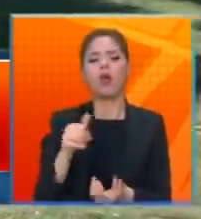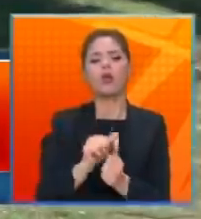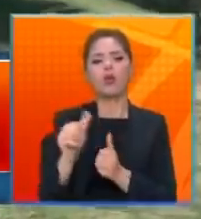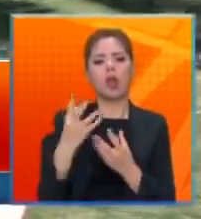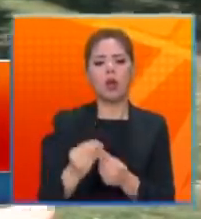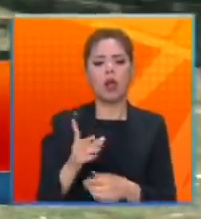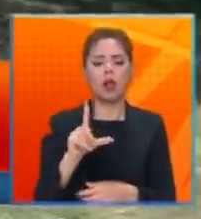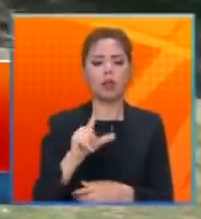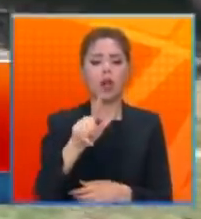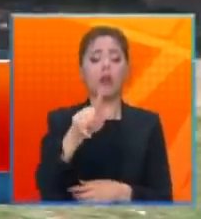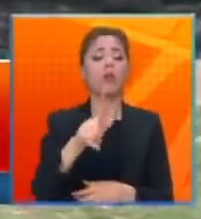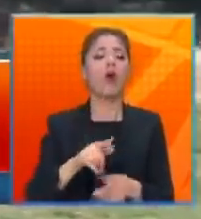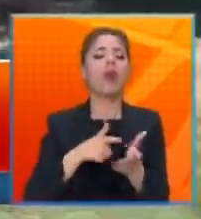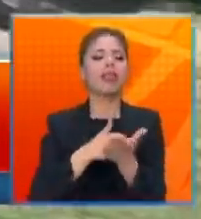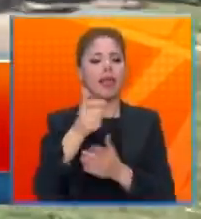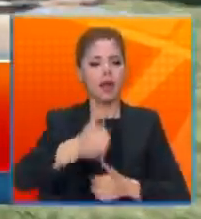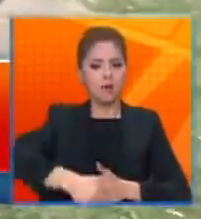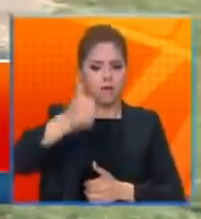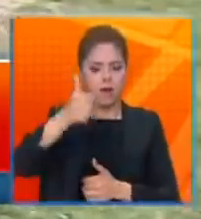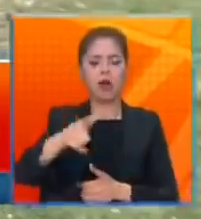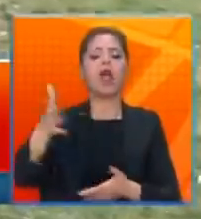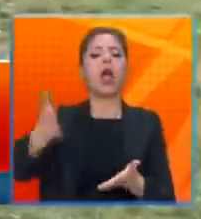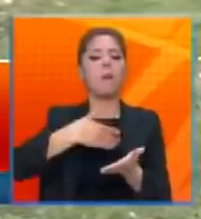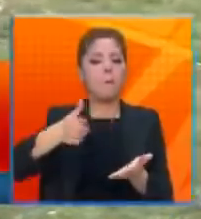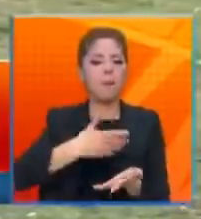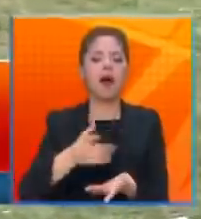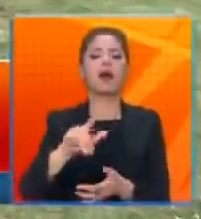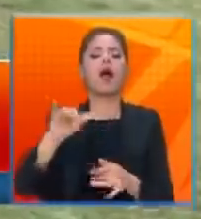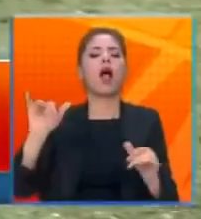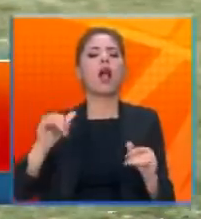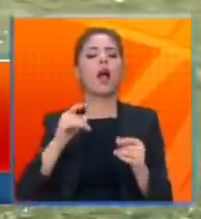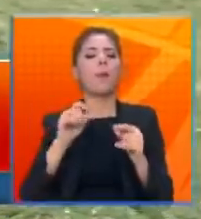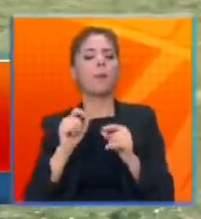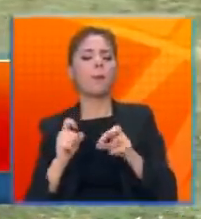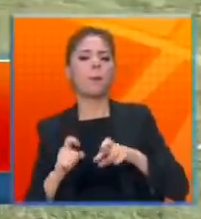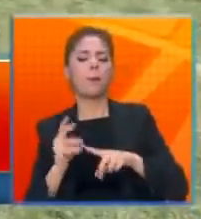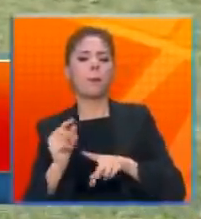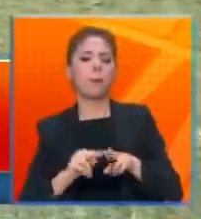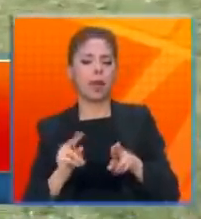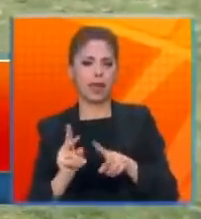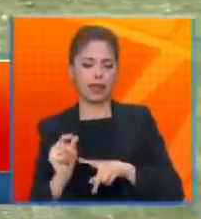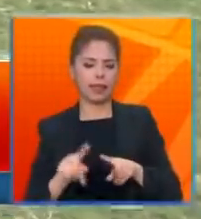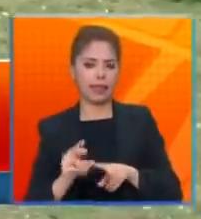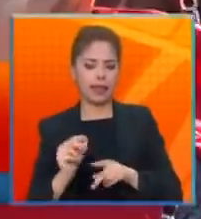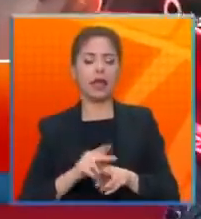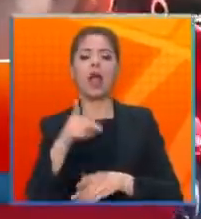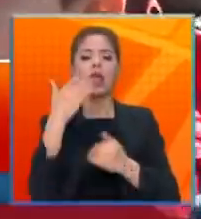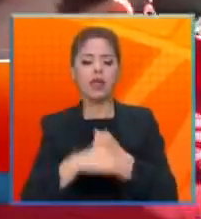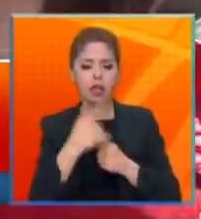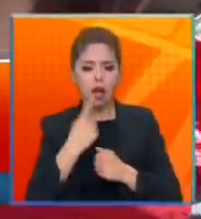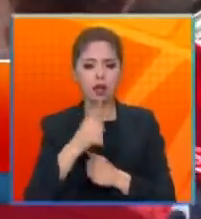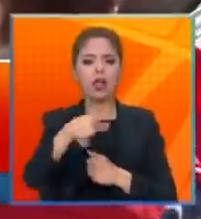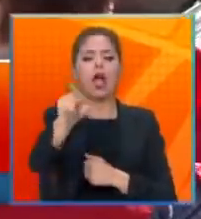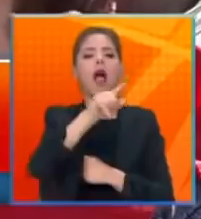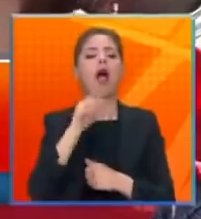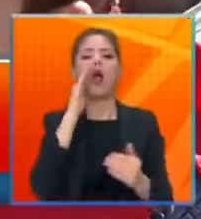Orman Bakanlığı da önlemlerini arttırdı. Piknik ve mangal yapılmasını yasakladı ama yine sahiller bu kurala uymayanlarla dolu. Bir